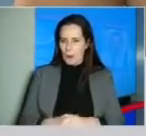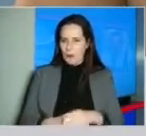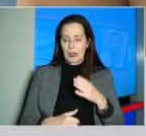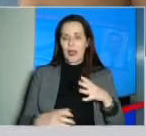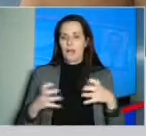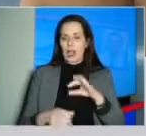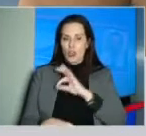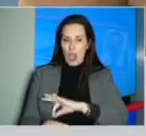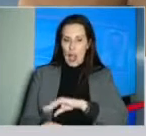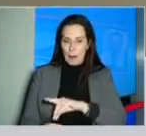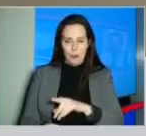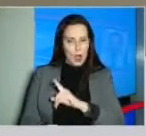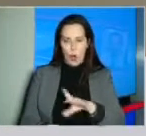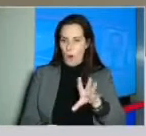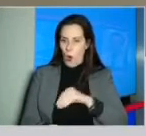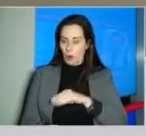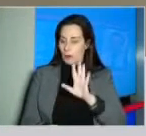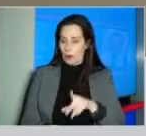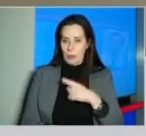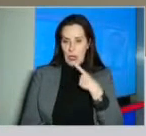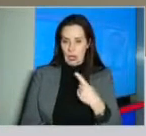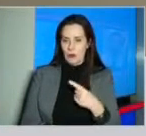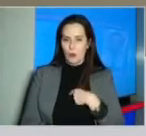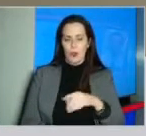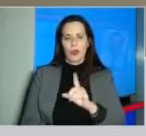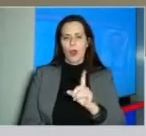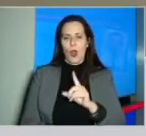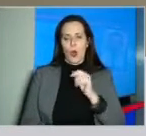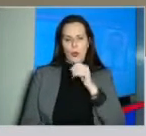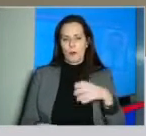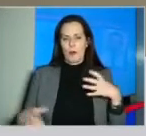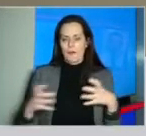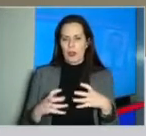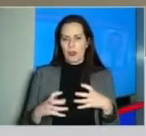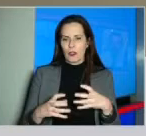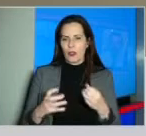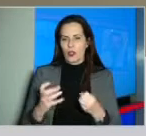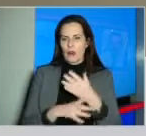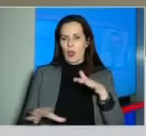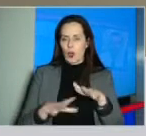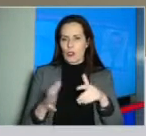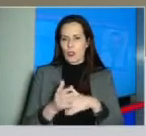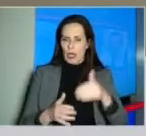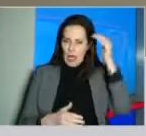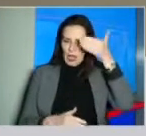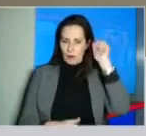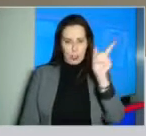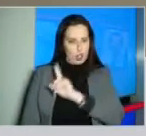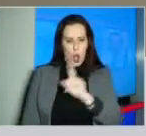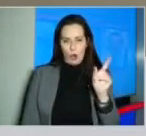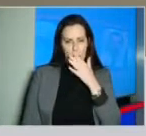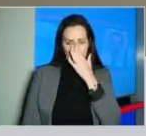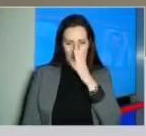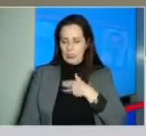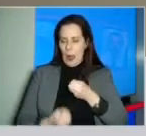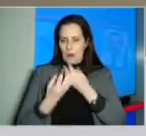ישראל ביתנו היום לא מוכנה, ואת זה גם התחייבות שלנו. אנחנו לא נהיה מפלגה שתרכיב את הקואליציה של גנץ ולפיד. זה